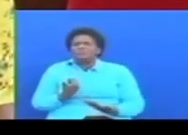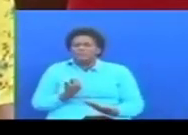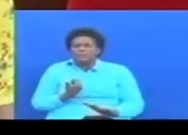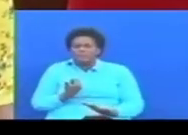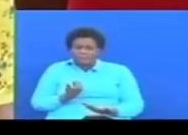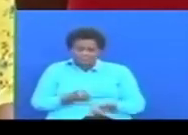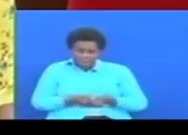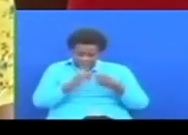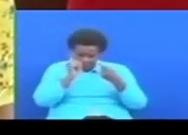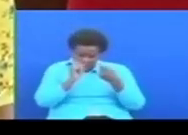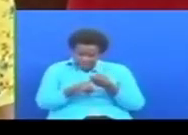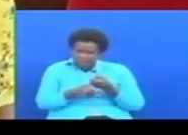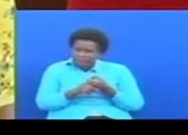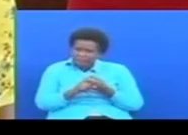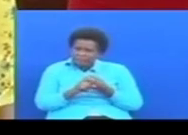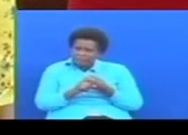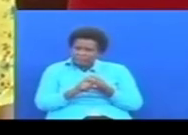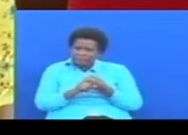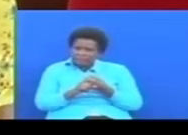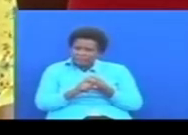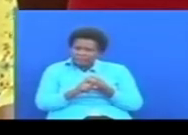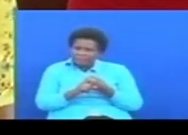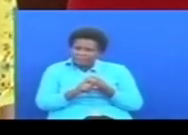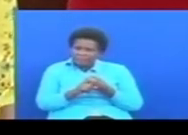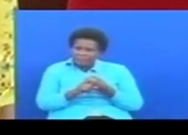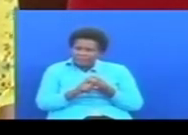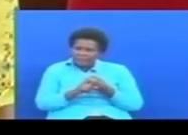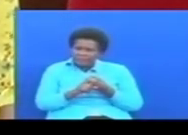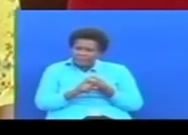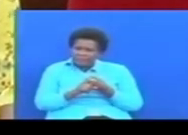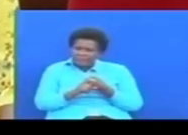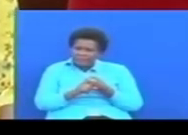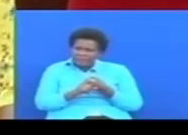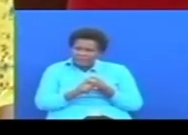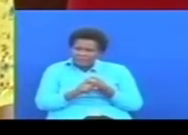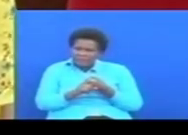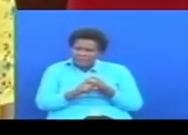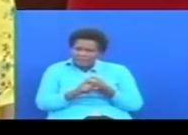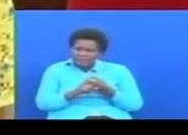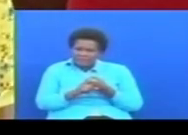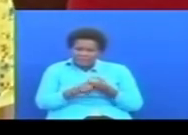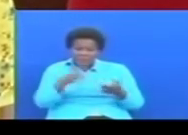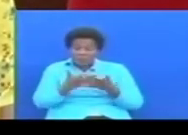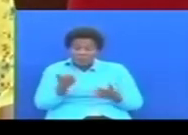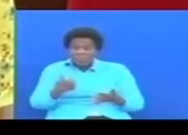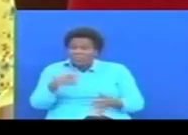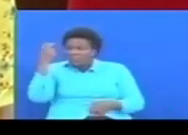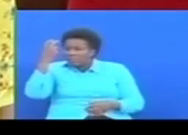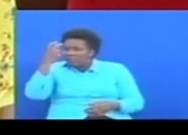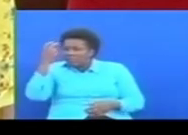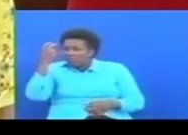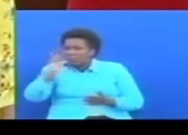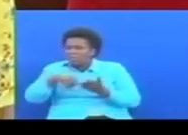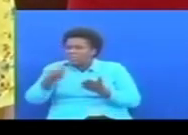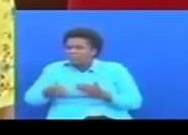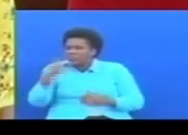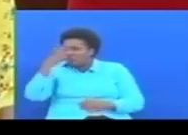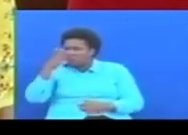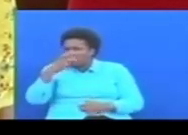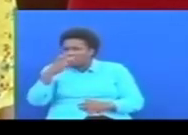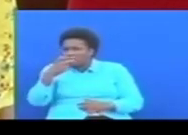mtachukua, kwa nini msifanye utaratibu kama hivi mnaposhirikiana na wadau kufanya kampeni ya kuboresha